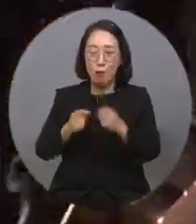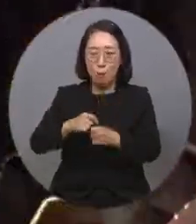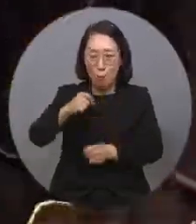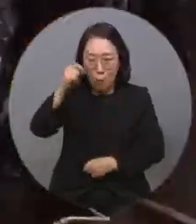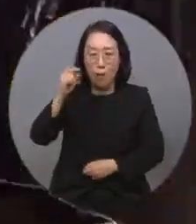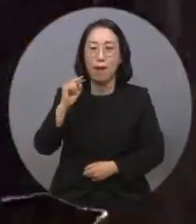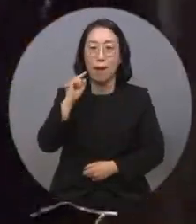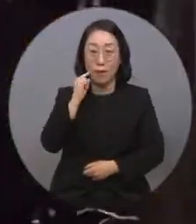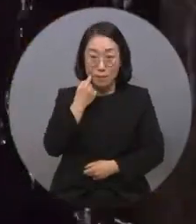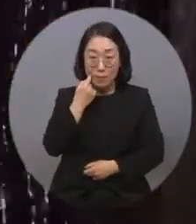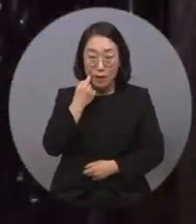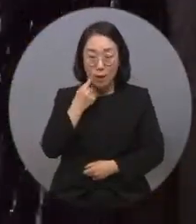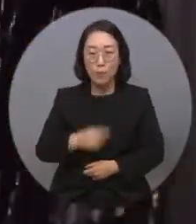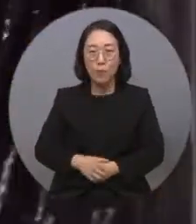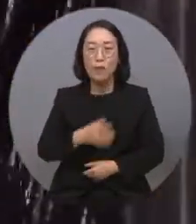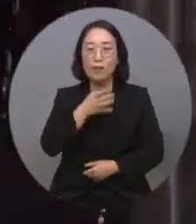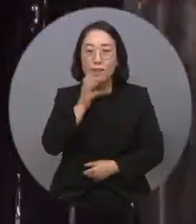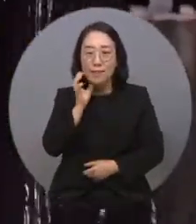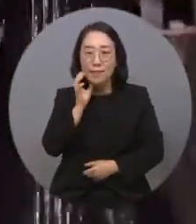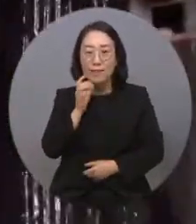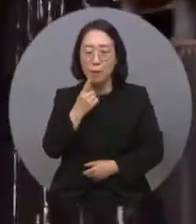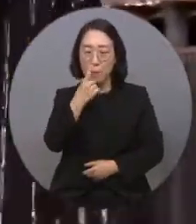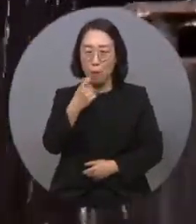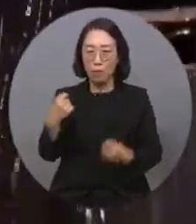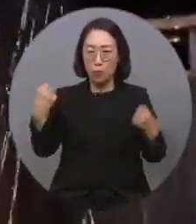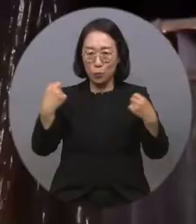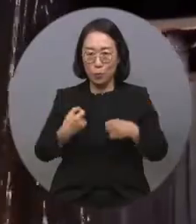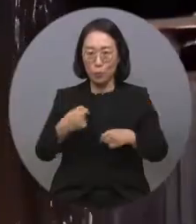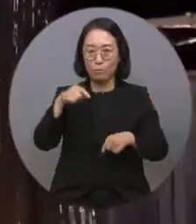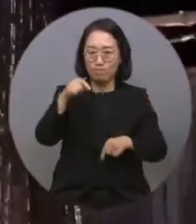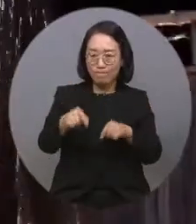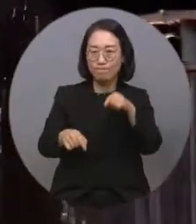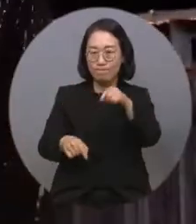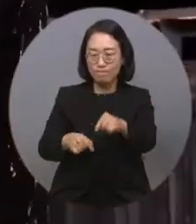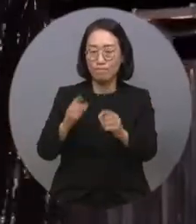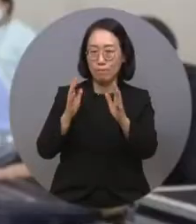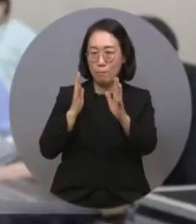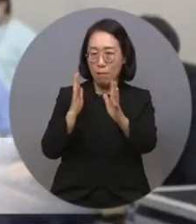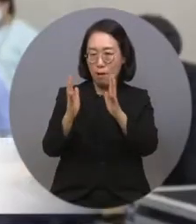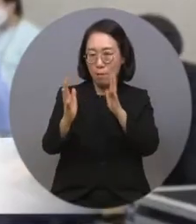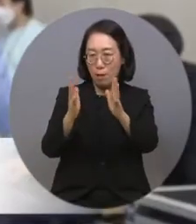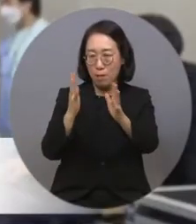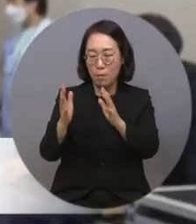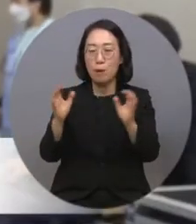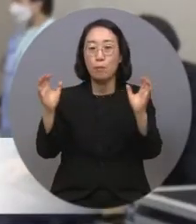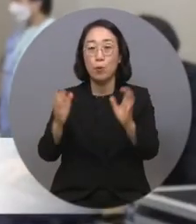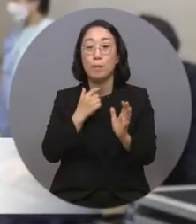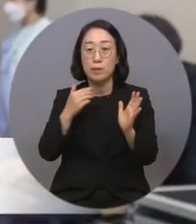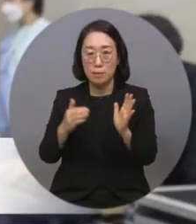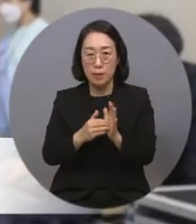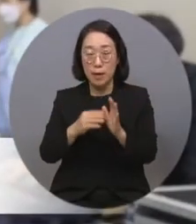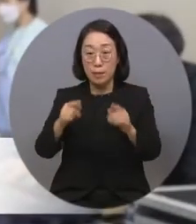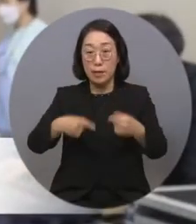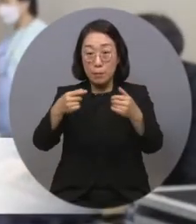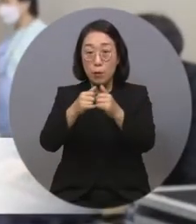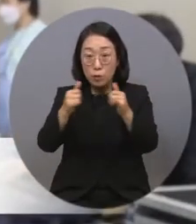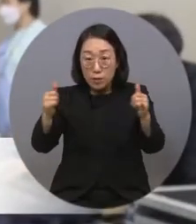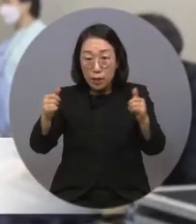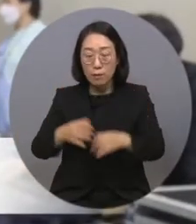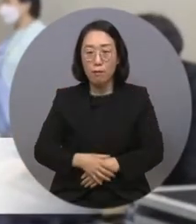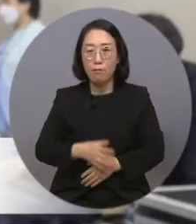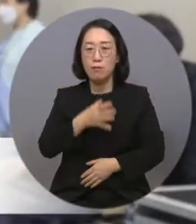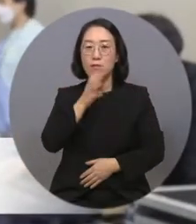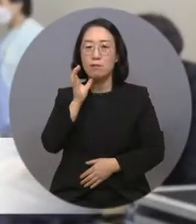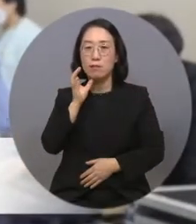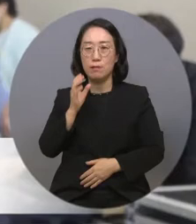아름다움을 시니어 패션쇼를 통해 품격 있게 펼쳐 보이는 현장. 참여자들에게는 그 시니어 모델이라는